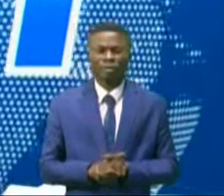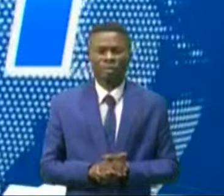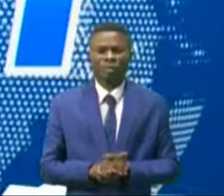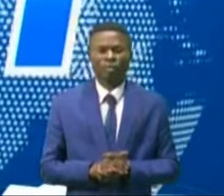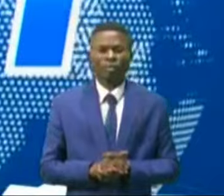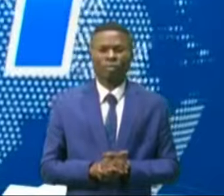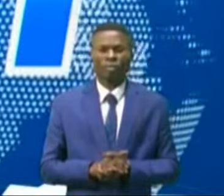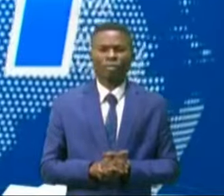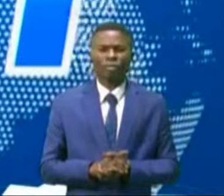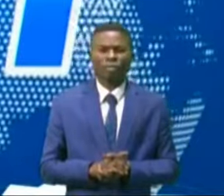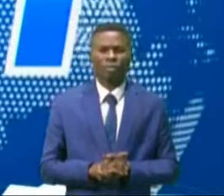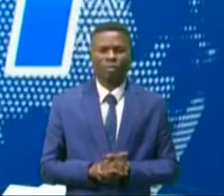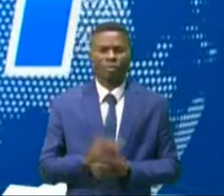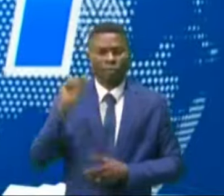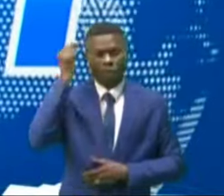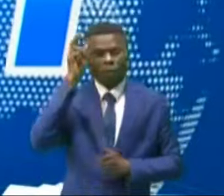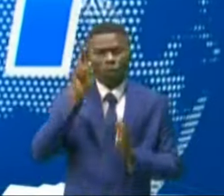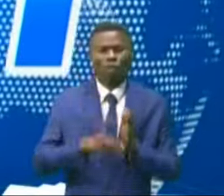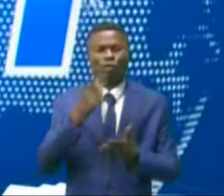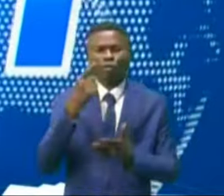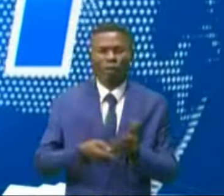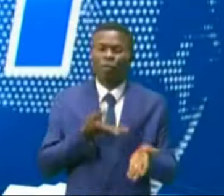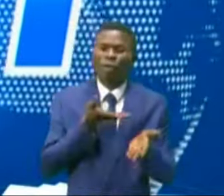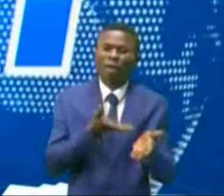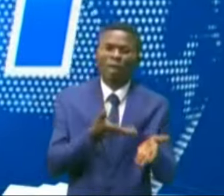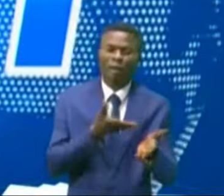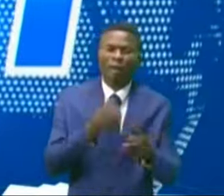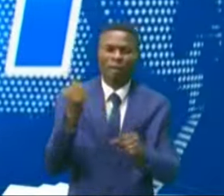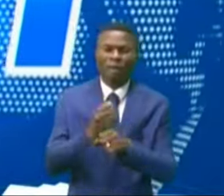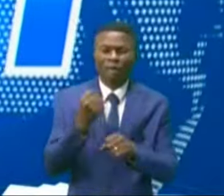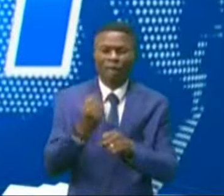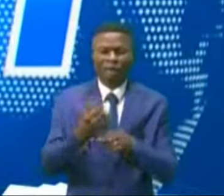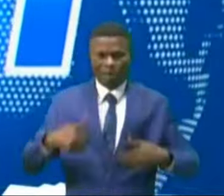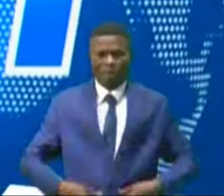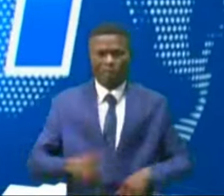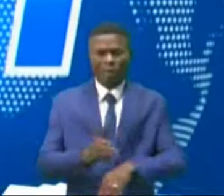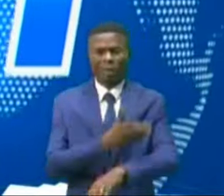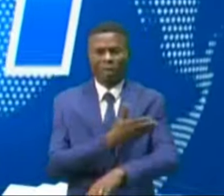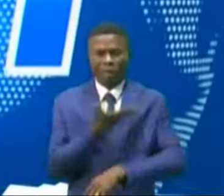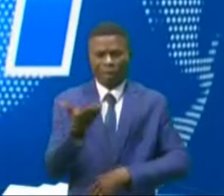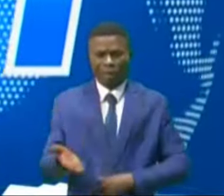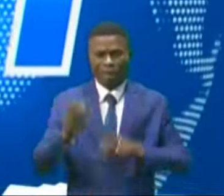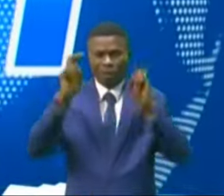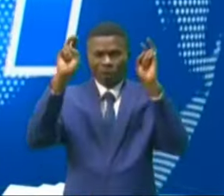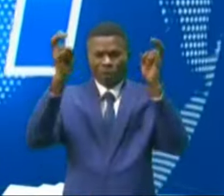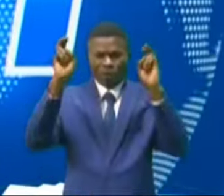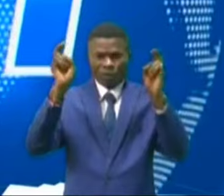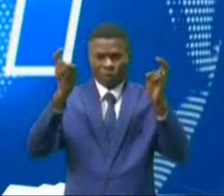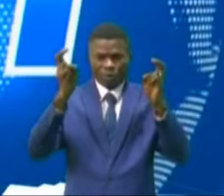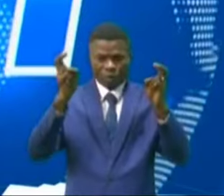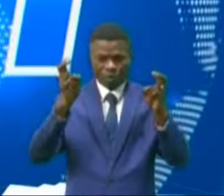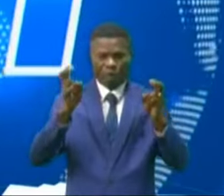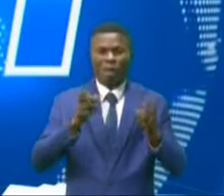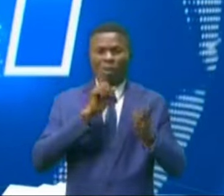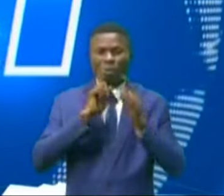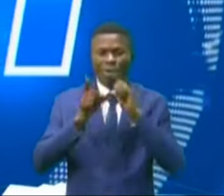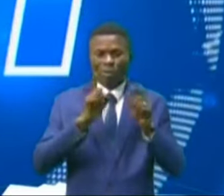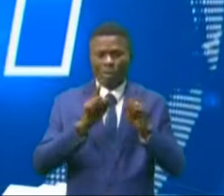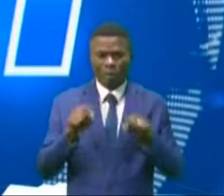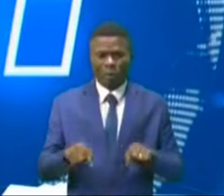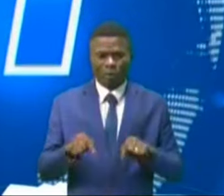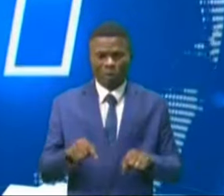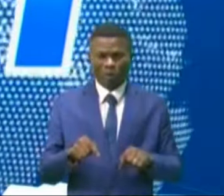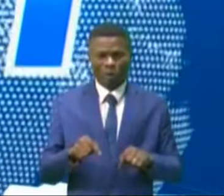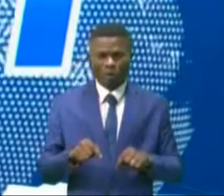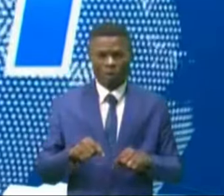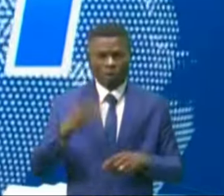Quel type de gouvernance pour favoriser l'emploi des jeunes en RDC? Ce thème a été au cœur des échanges entre